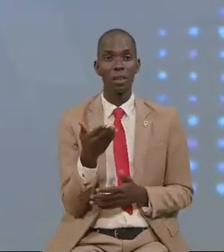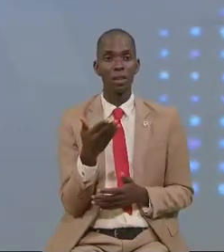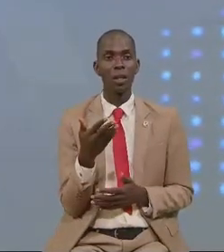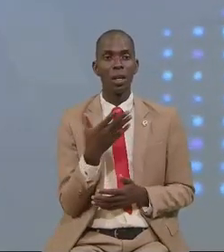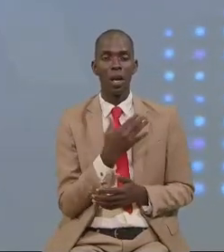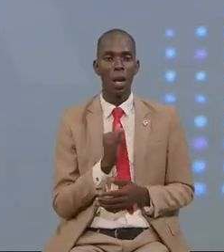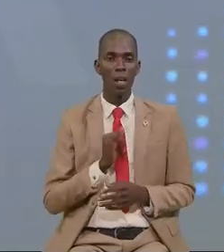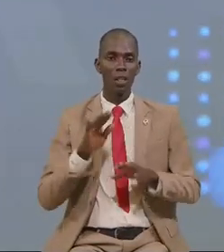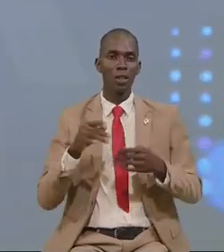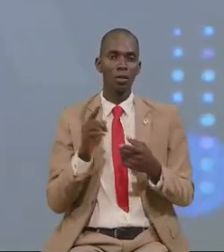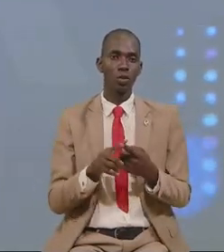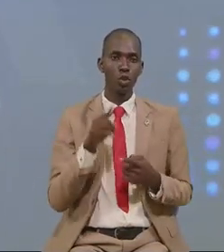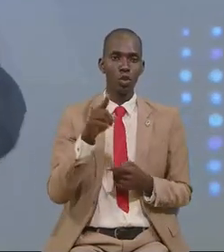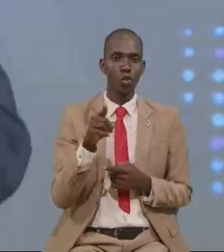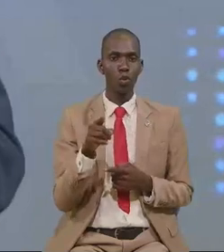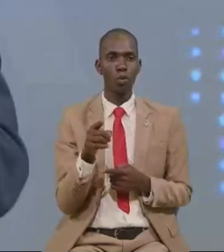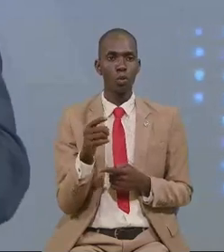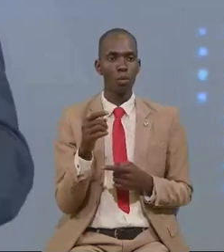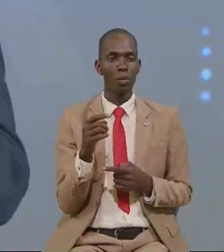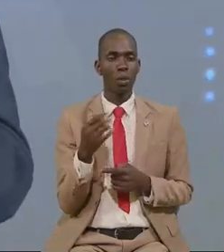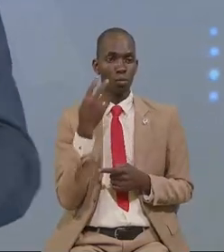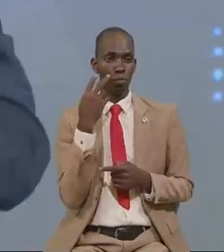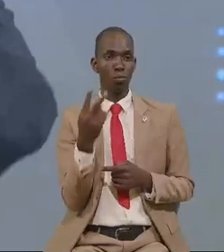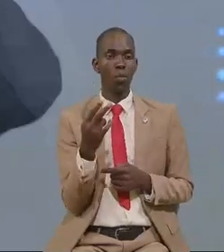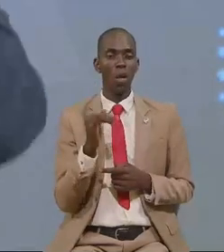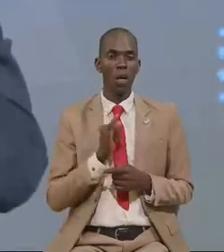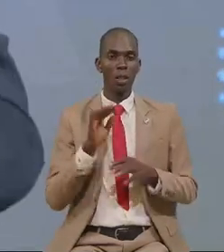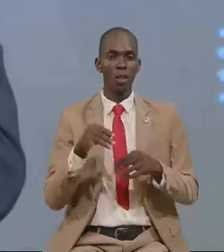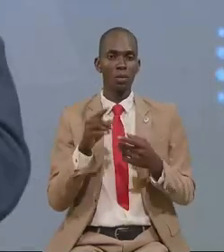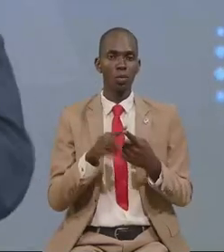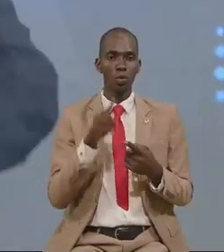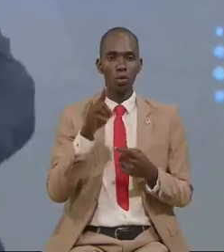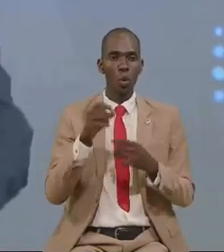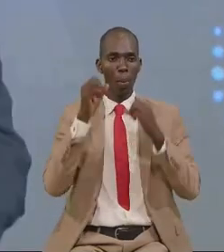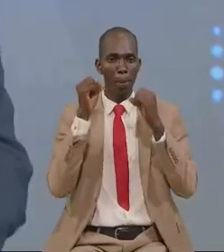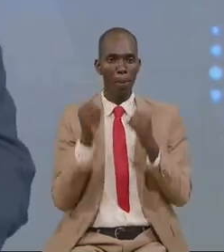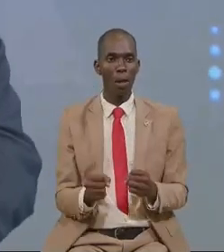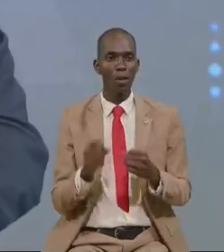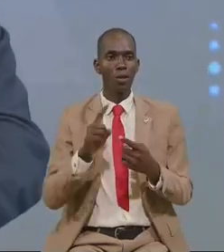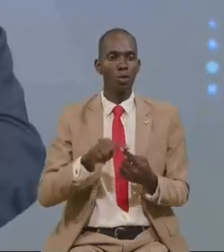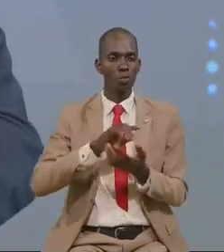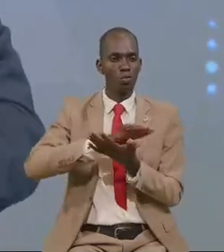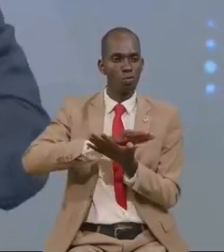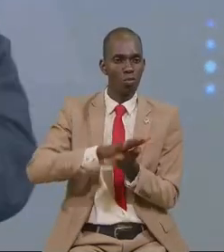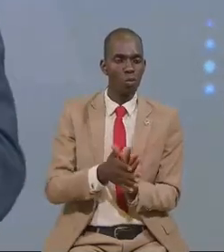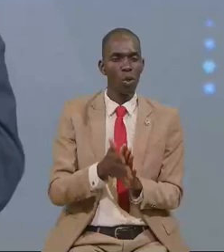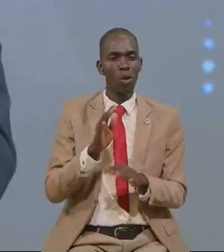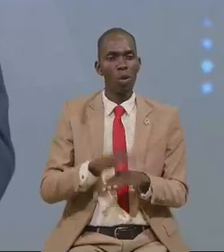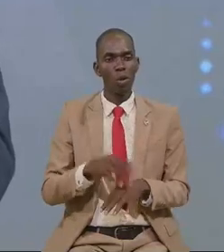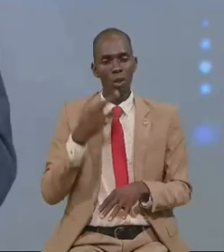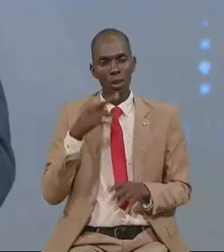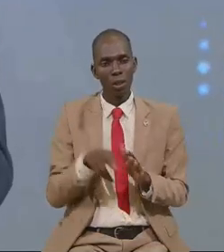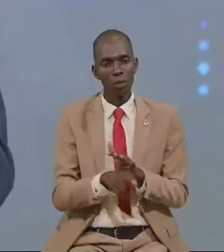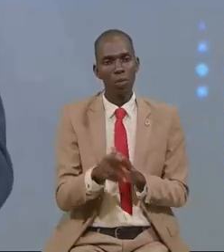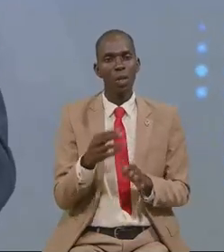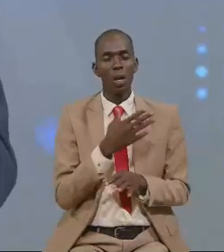Puis il leur dit, voici, je vous ai donné le pouvoir de marcher sur les serpents et les